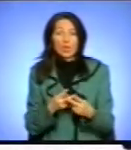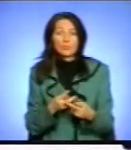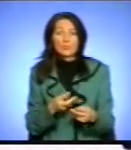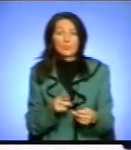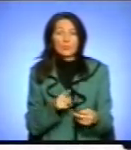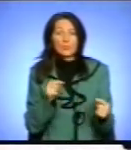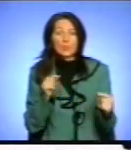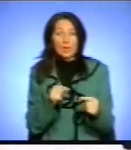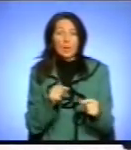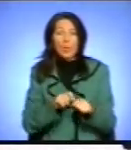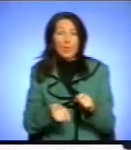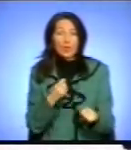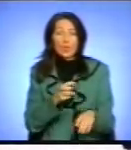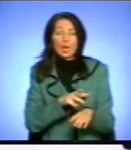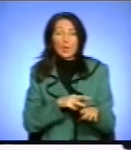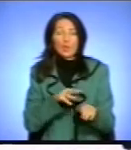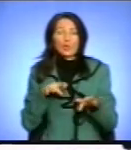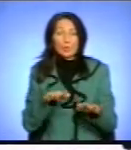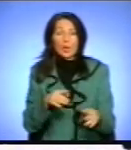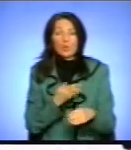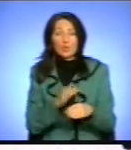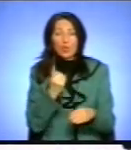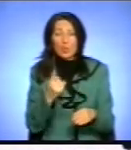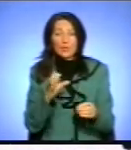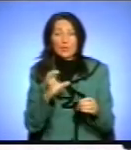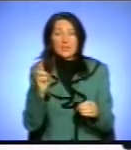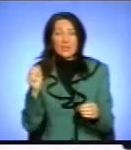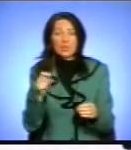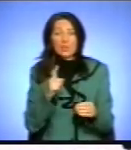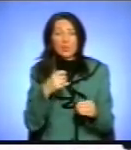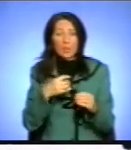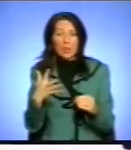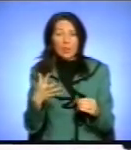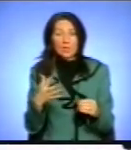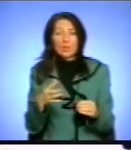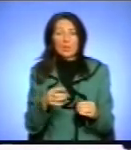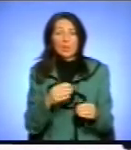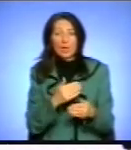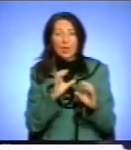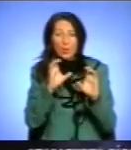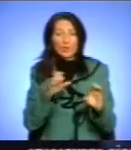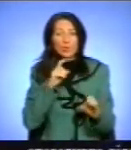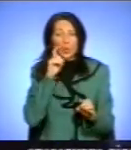підозрюваної слідчі порушили кримінальну справу за частиною 1 статті 115 Кримінального кодексу України.